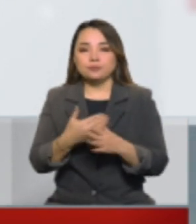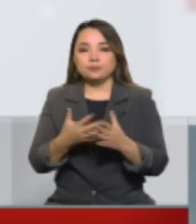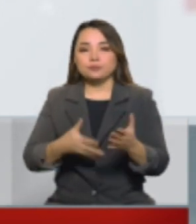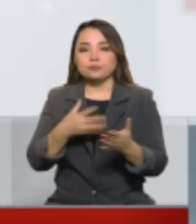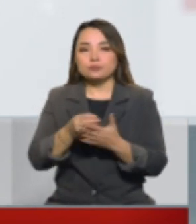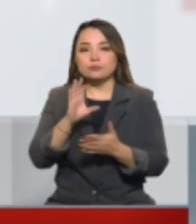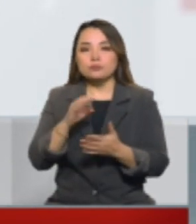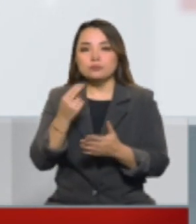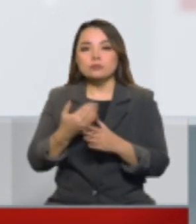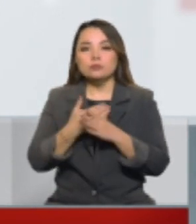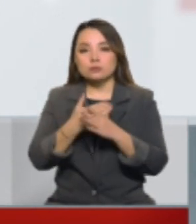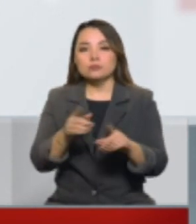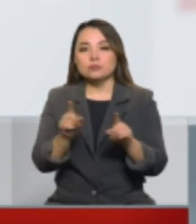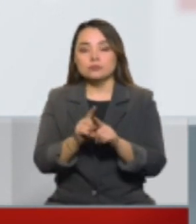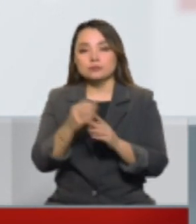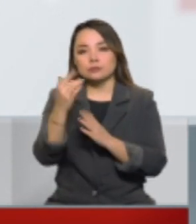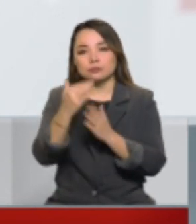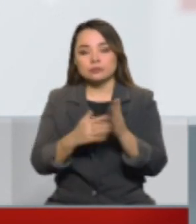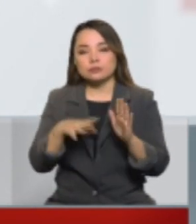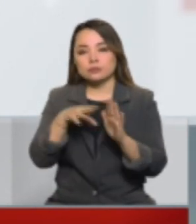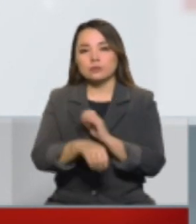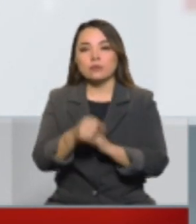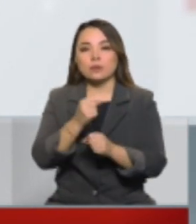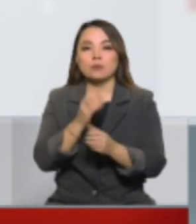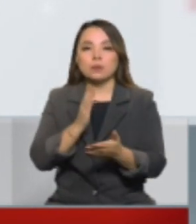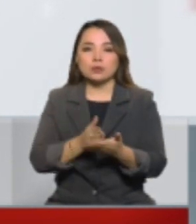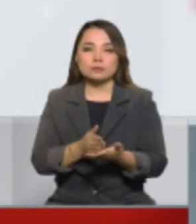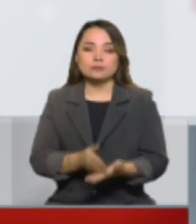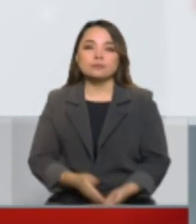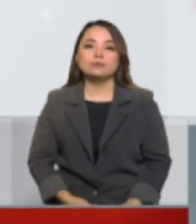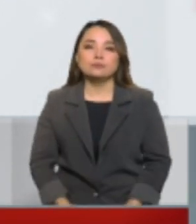атаулы әлеуметтік көмек те тізім қатарында тұр.